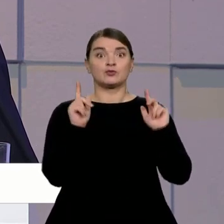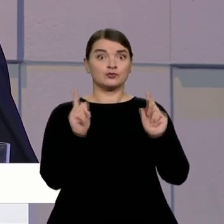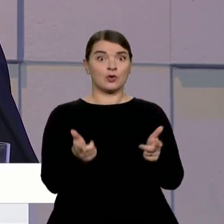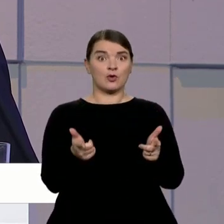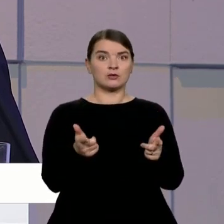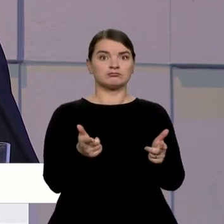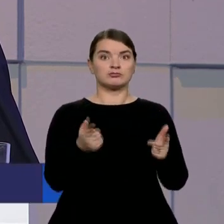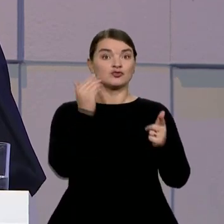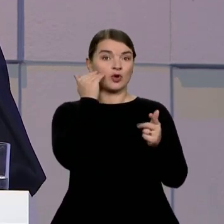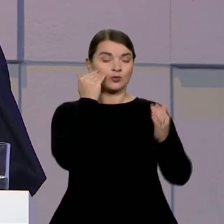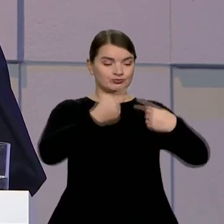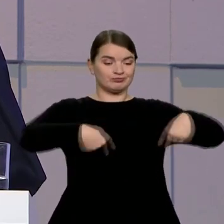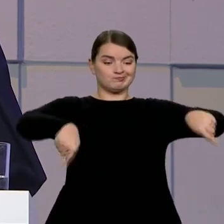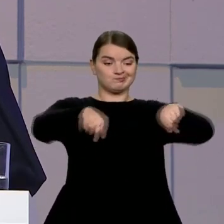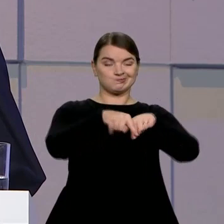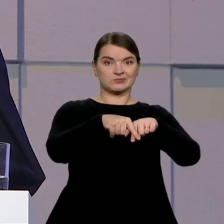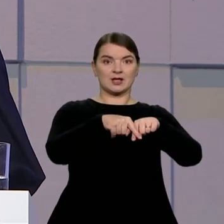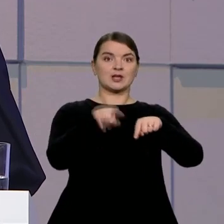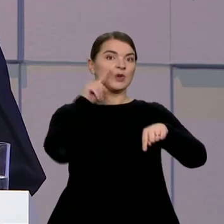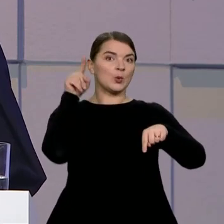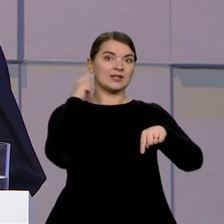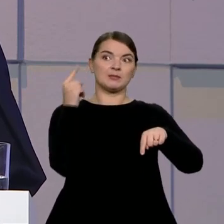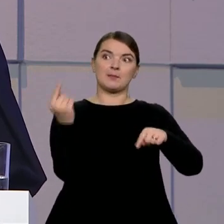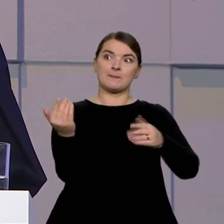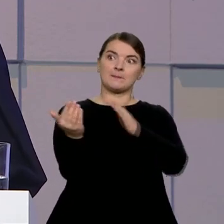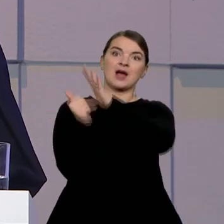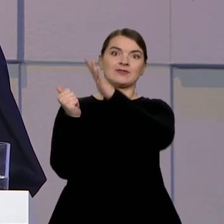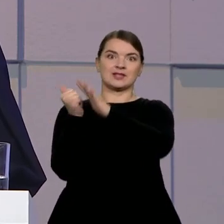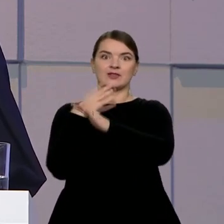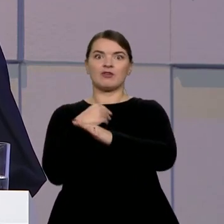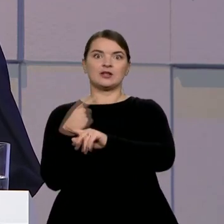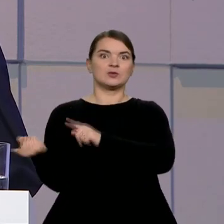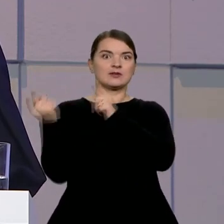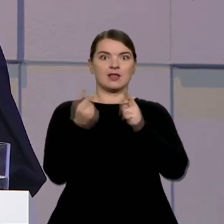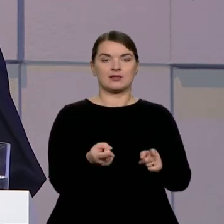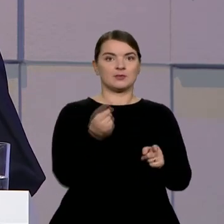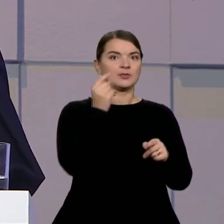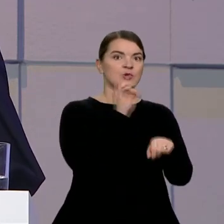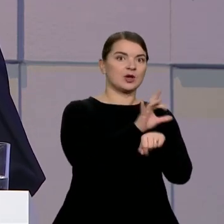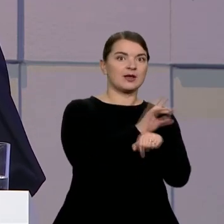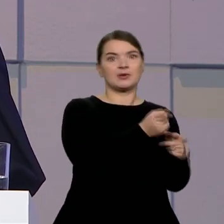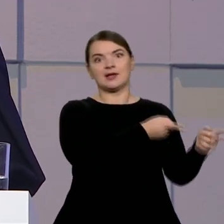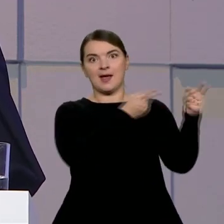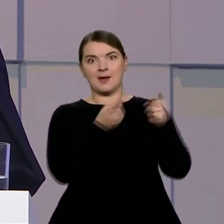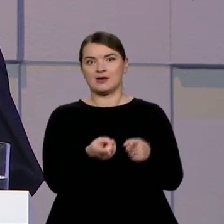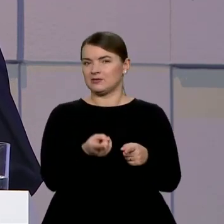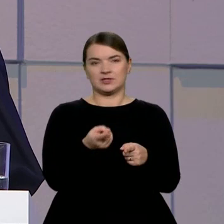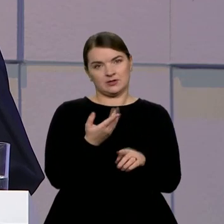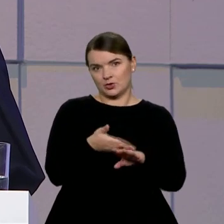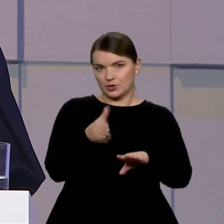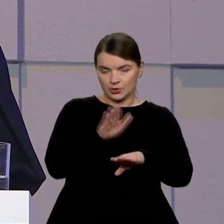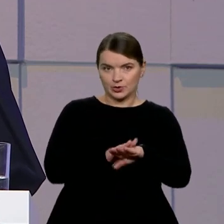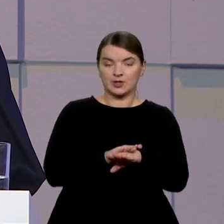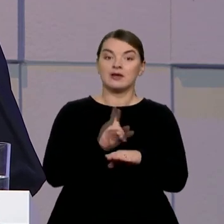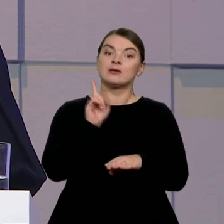regioną sunku patraukti, tarkim, jaunimą iš Vilniaus, Kauno ar Klaipėdos, ar ne. Ir dažniausiai gal pas mus vyksta iš